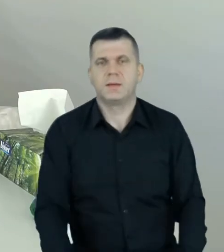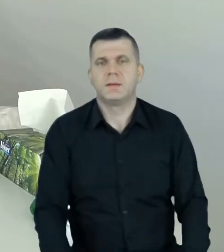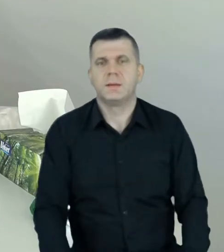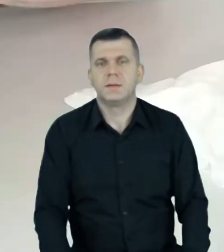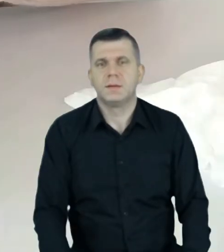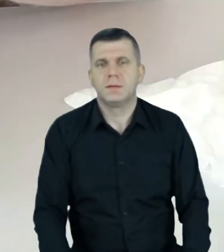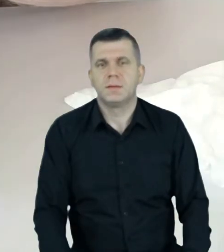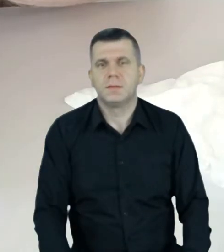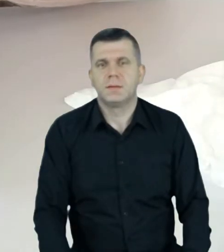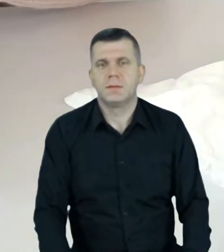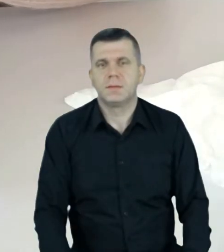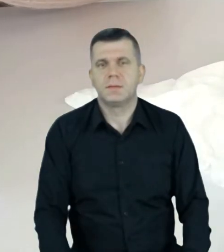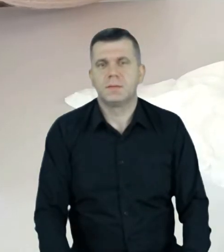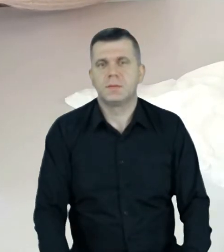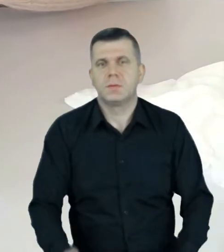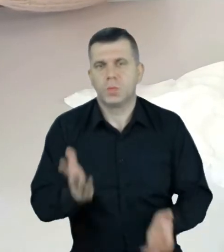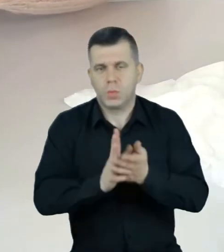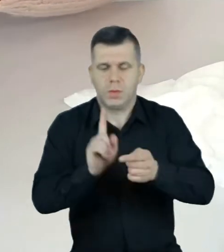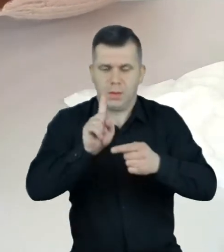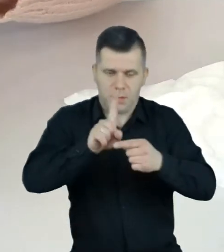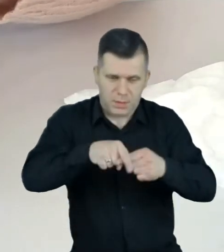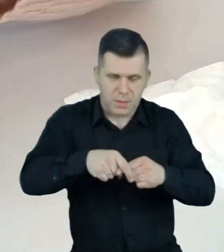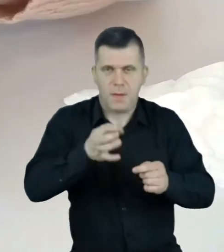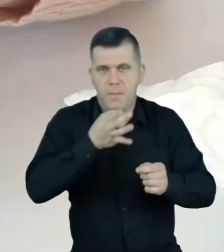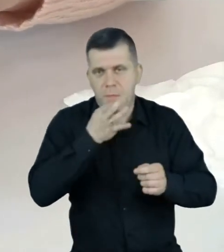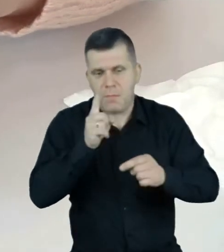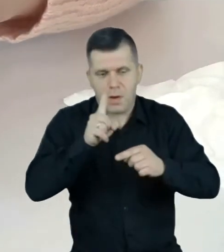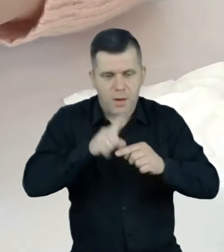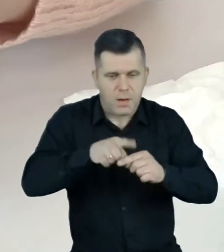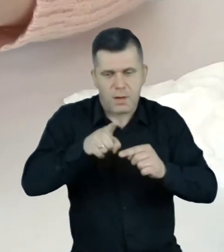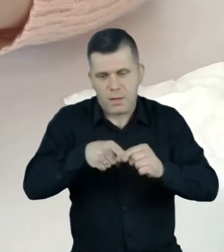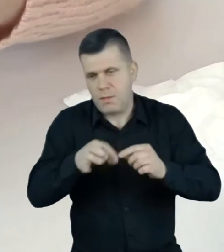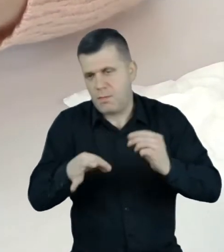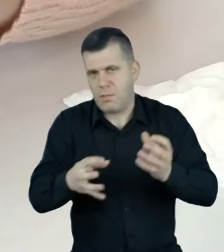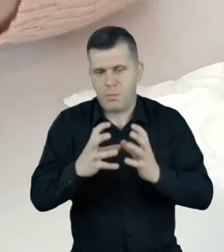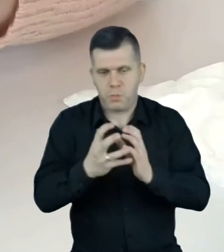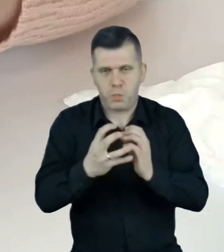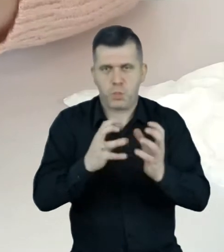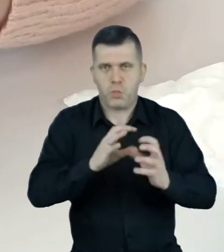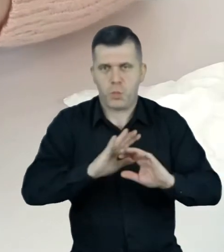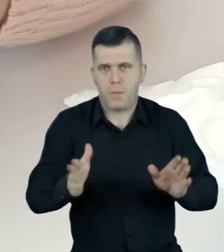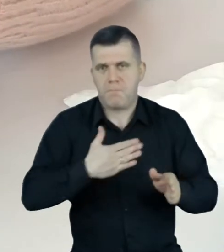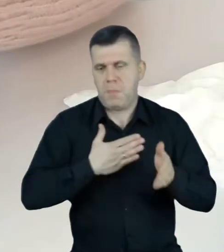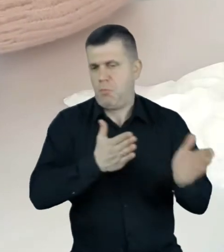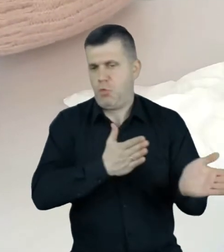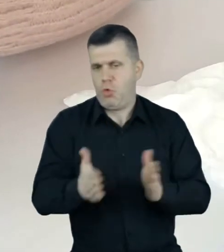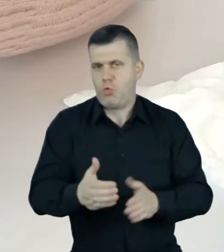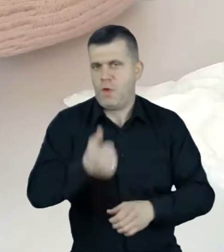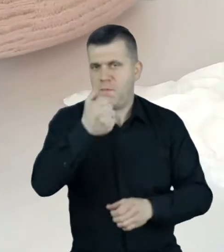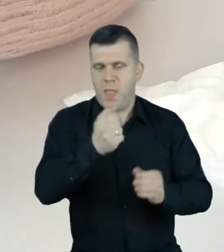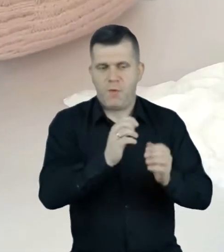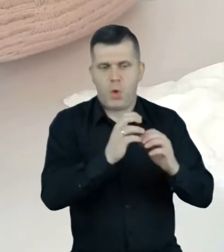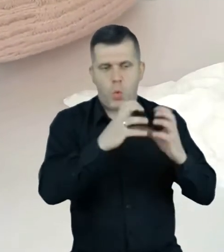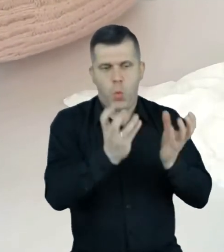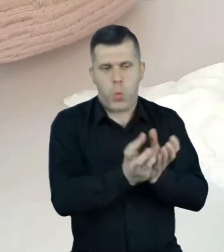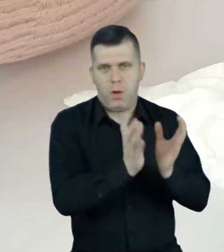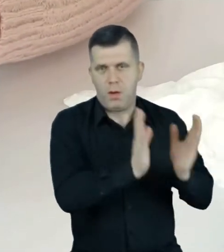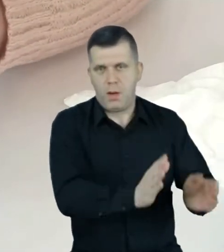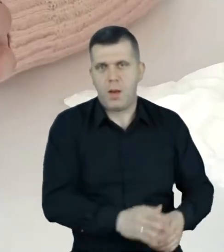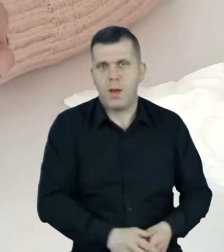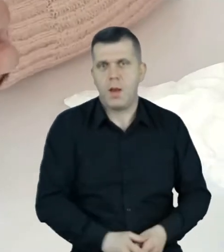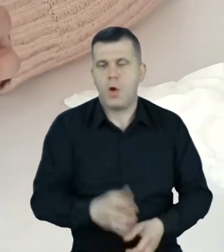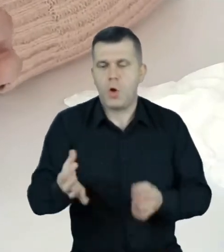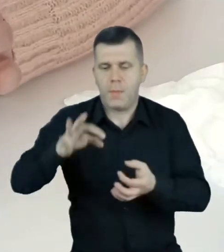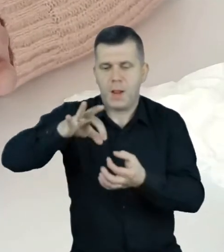kleju odsączone wkładamy co nam się tam Ewentualnie jeszcze odczepił o i mamy gotową pierwszą kuleczkę